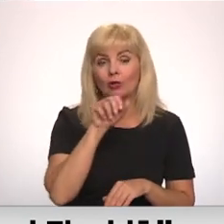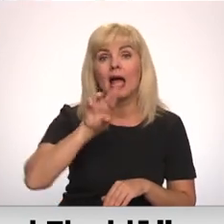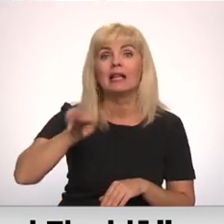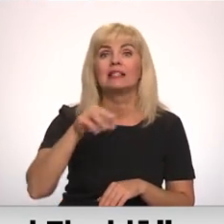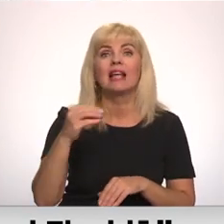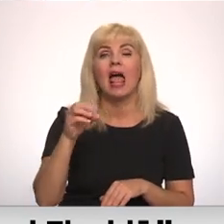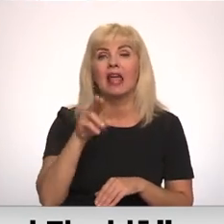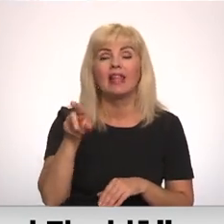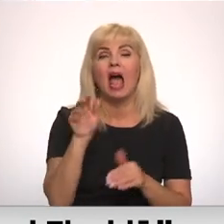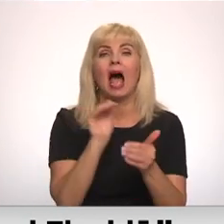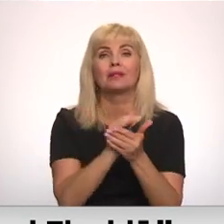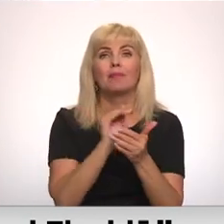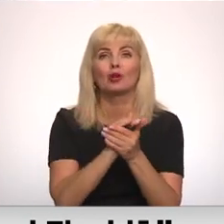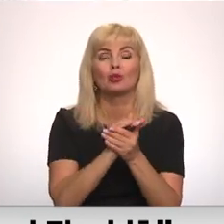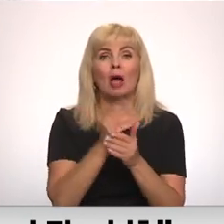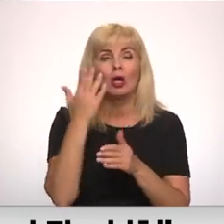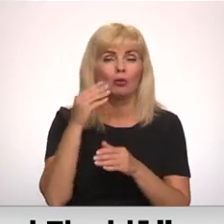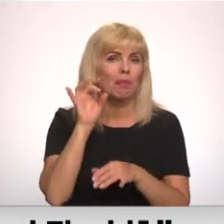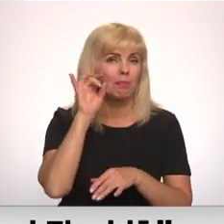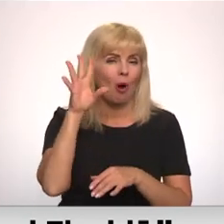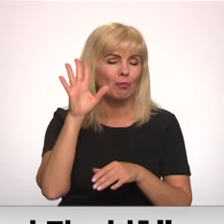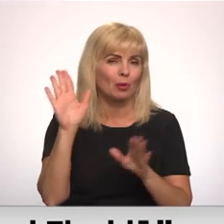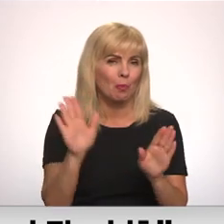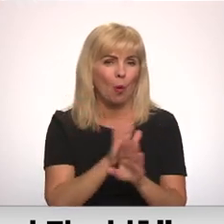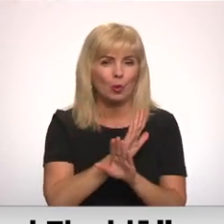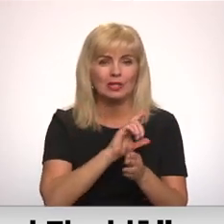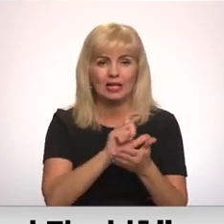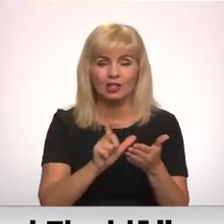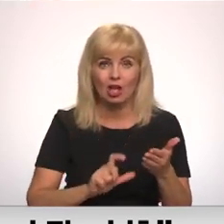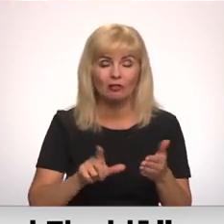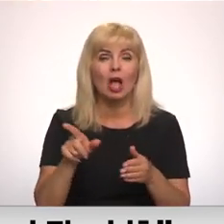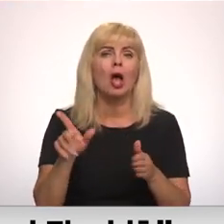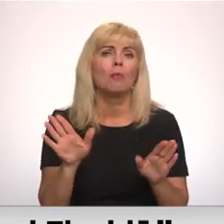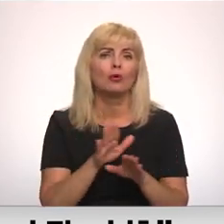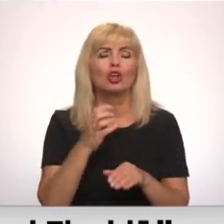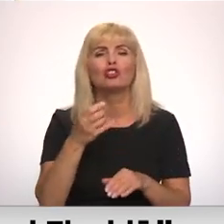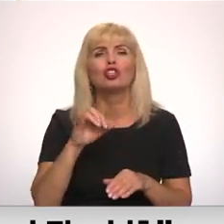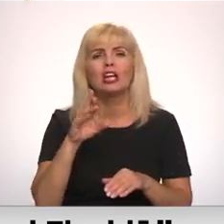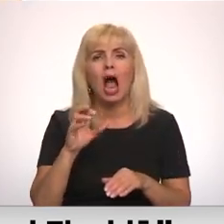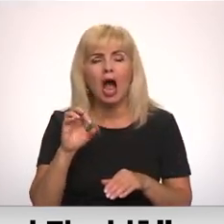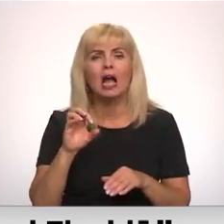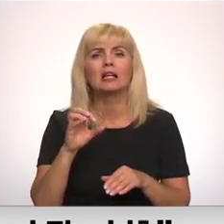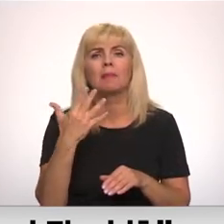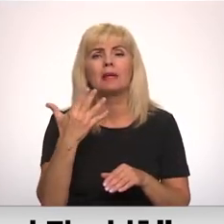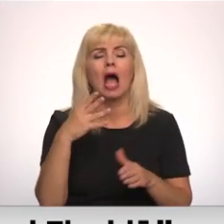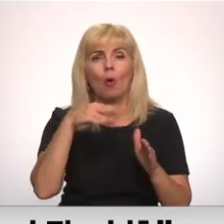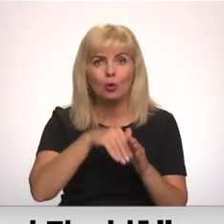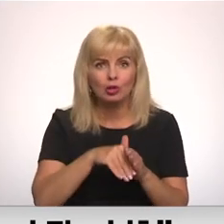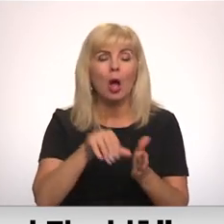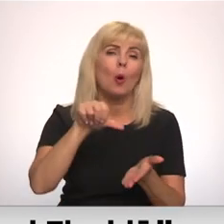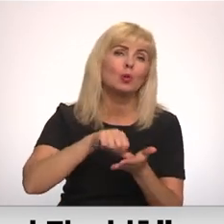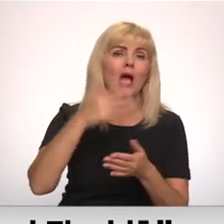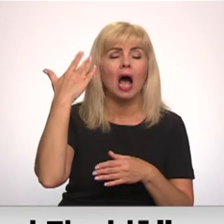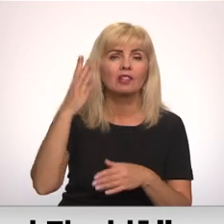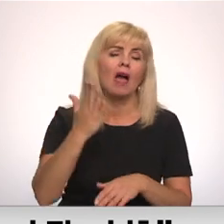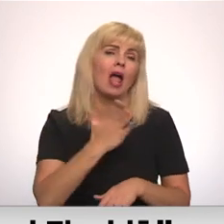kas atpazīstamību iemantoja atskaņojot populāras latviešu dziesmas. Viņš ir muzicējis Čikāgas piecīšu sastāvā uzstājoties ASV,